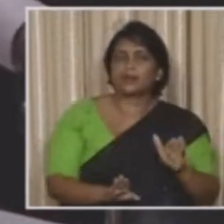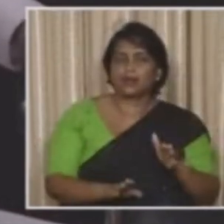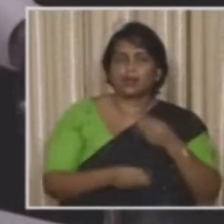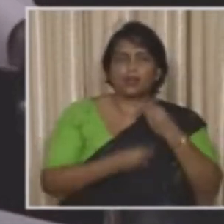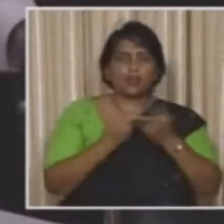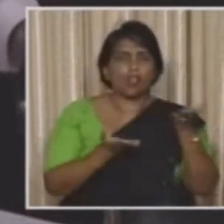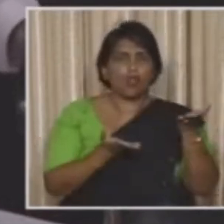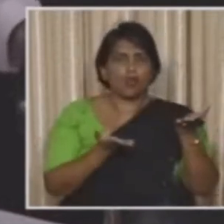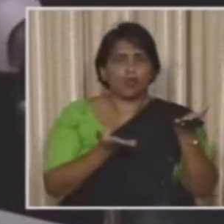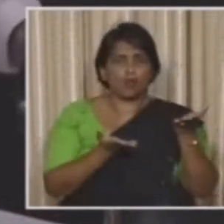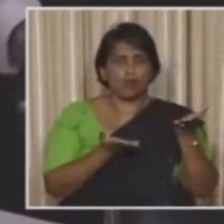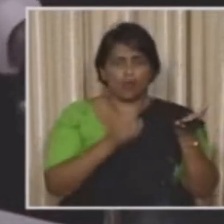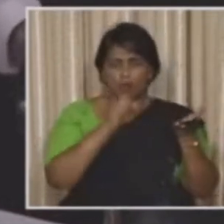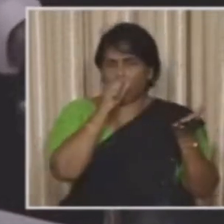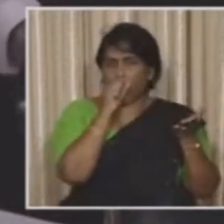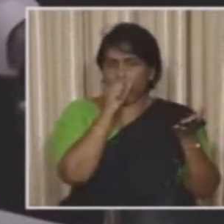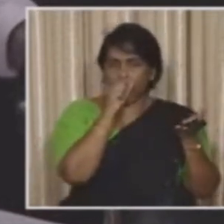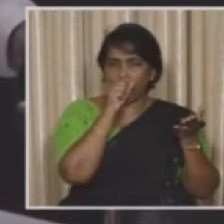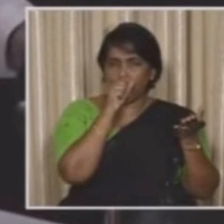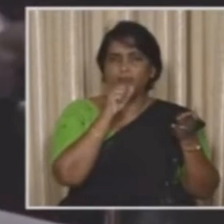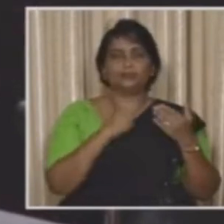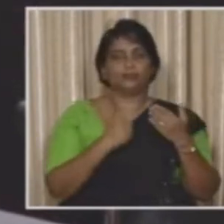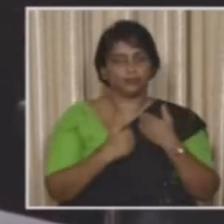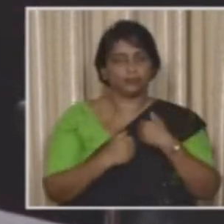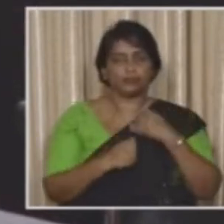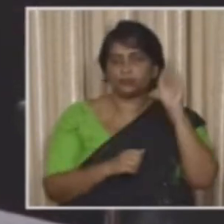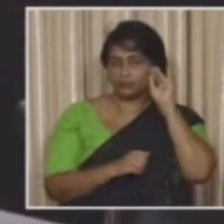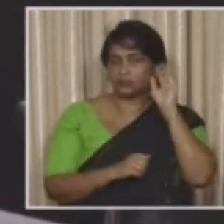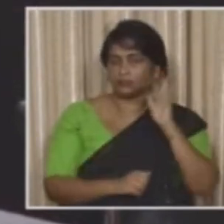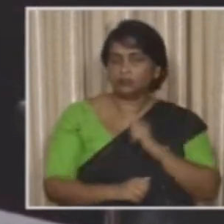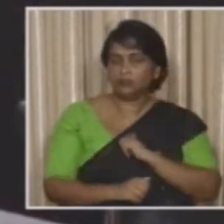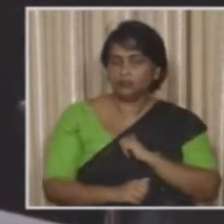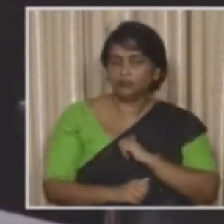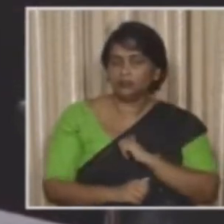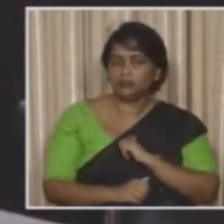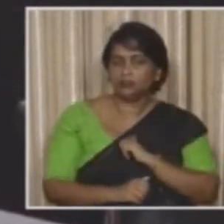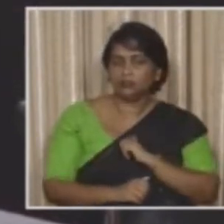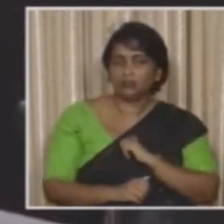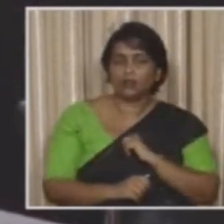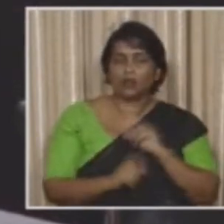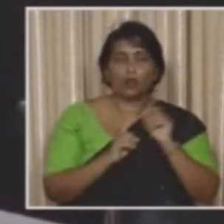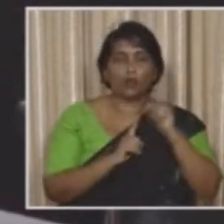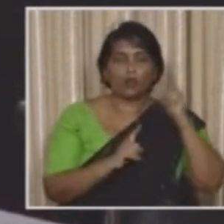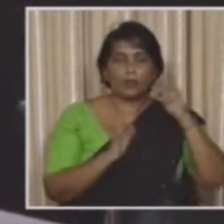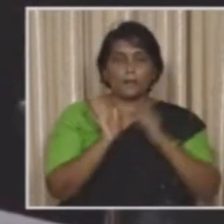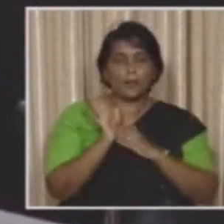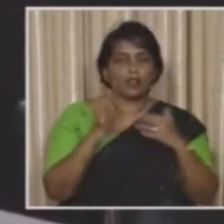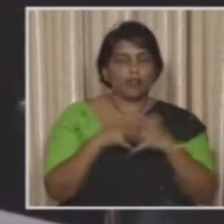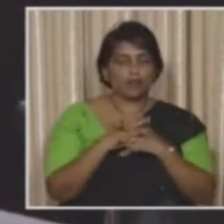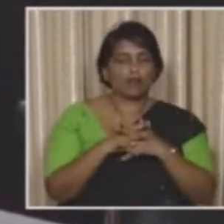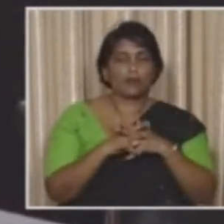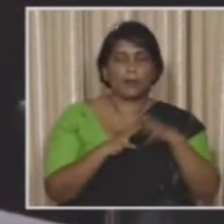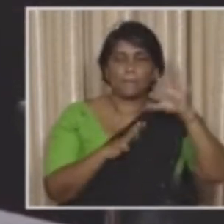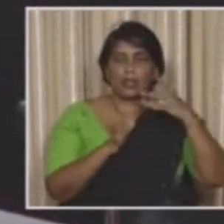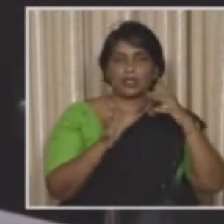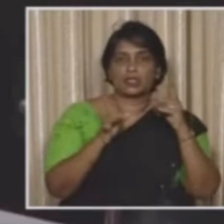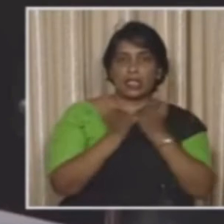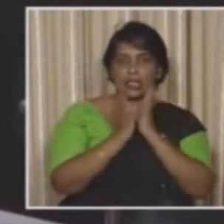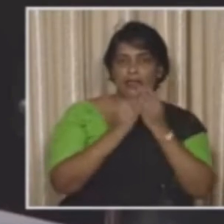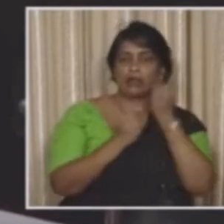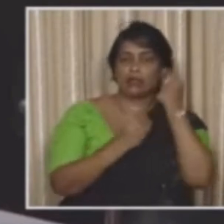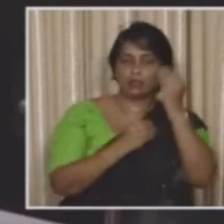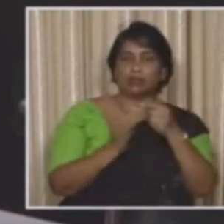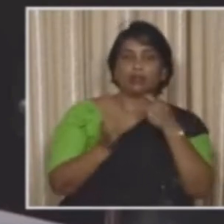මේ ආයෝජන වෙන්නේ දැන් මම දැනගන්න කැමතියි පුනරින් වල මෙගාවට් 500ක් අදානිට දෙන්න යනවා